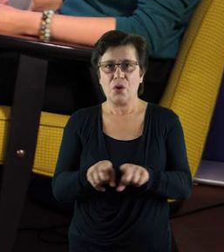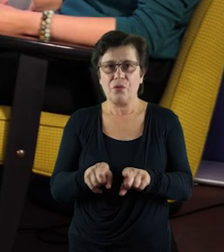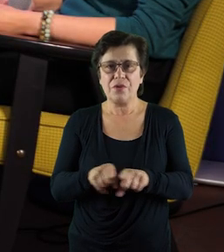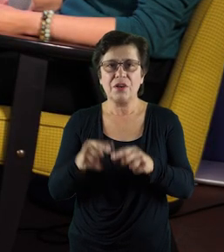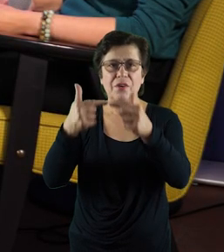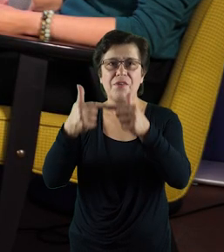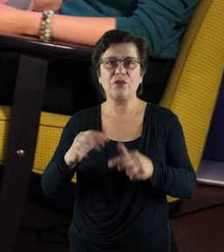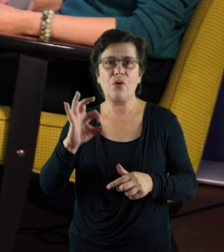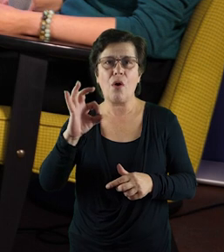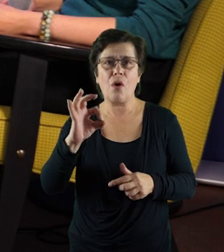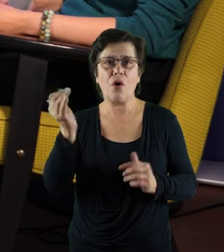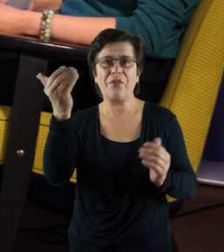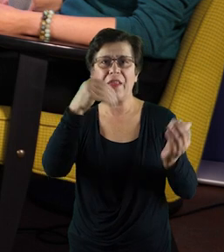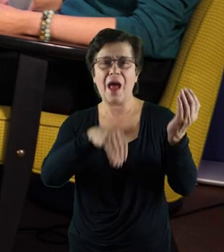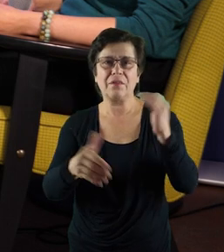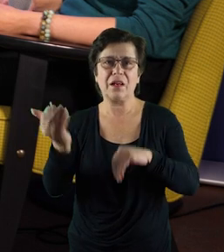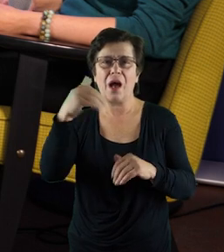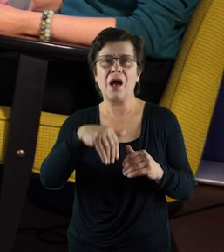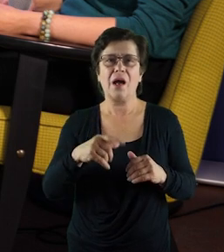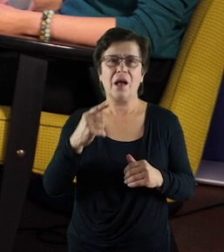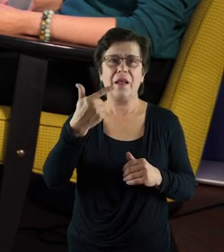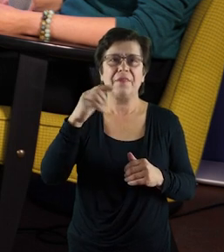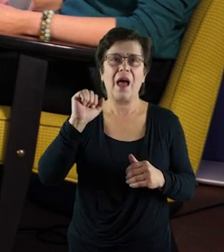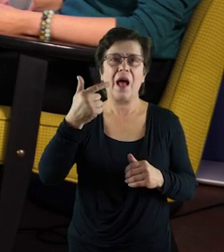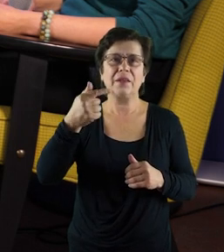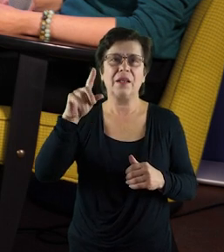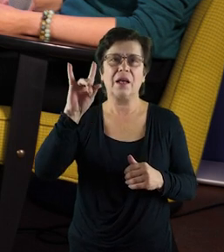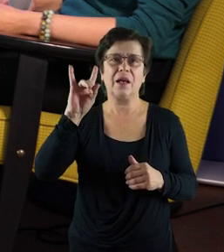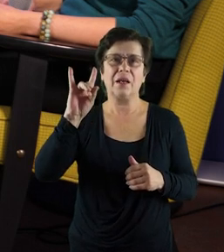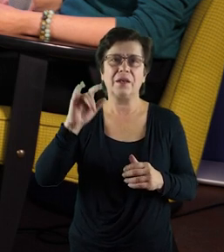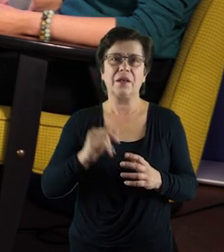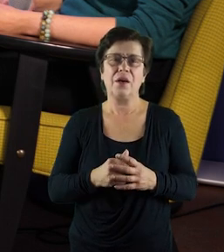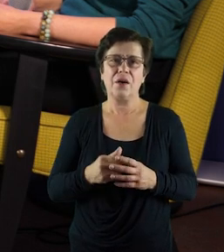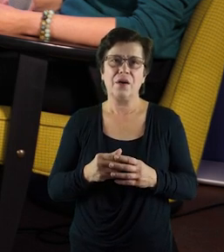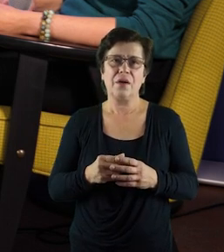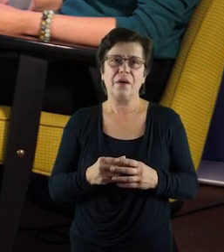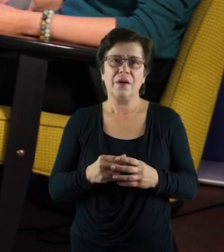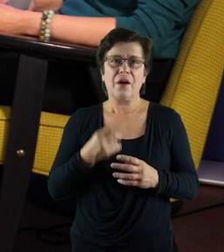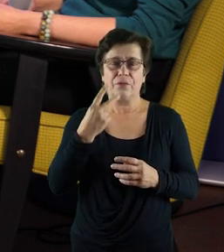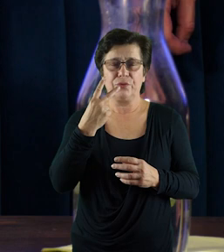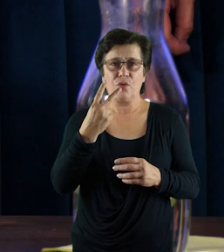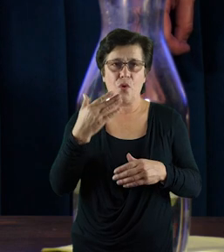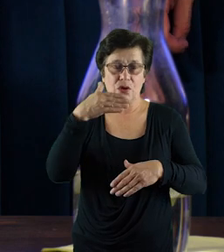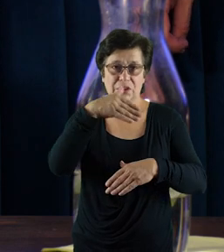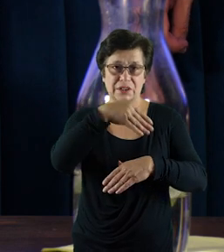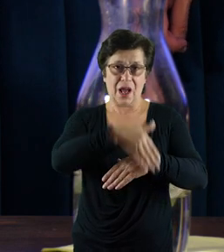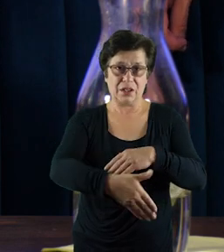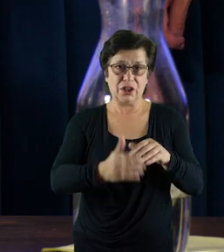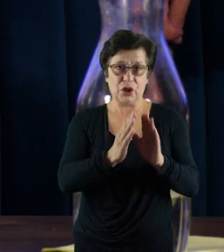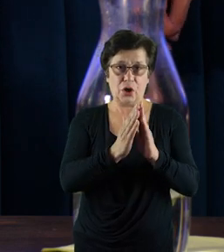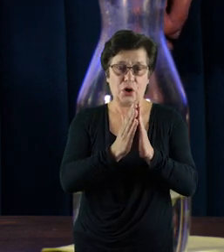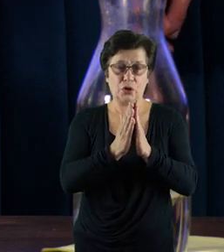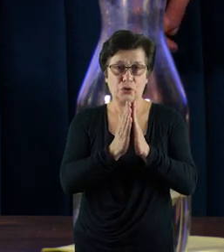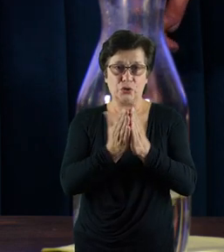Marzeny Skotnicówny, on wraca przed samą śmiercią. W tych dwóch chyba ostatnich tomach są wiersze poświęcone, czyli